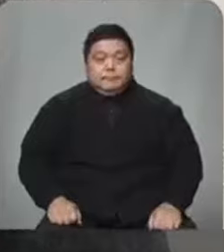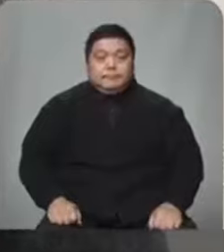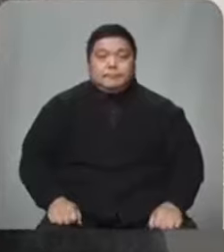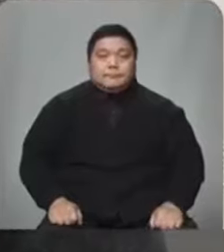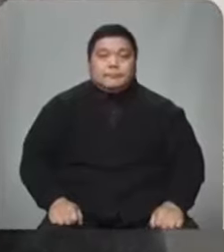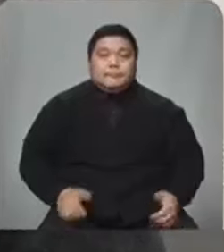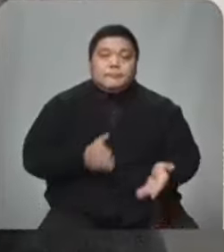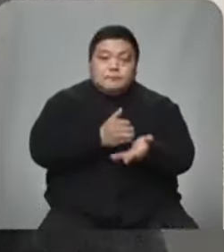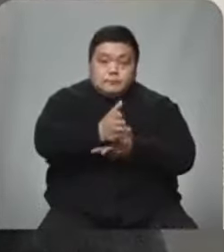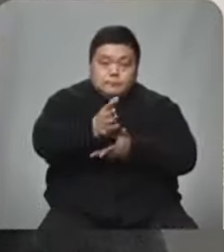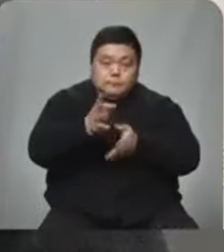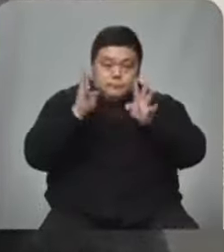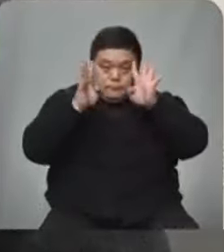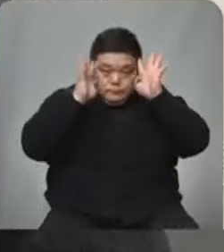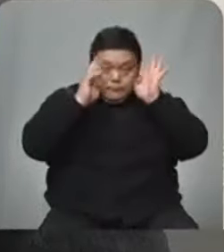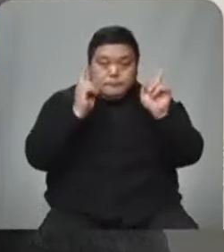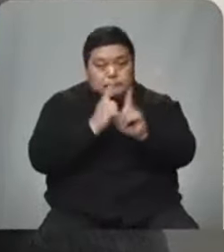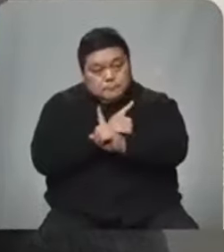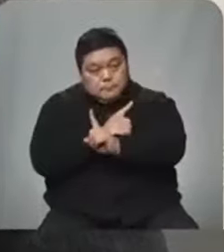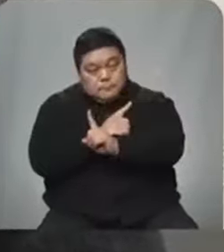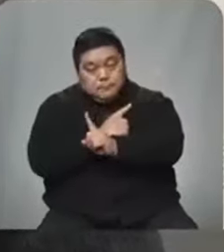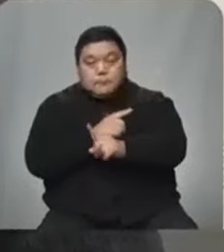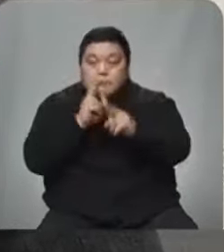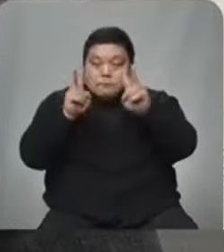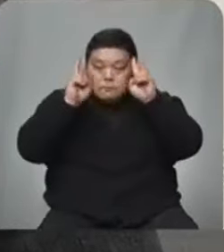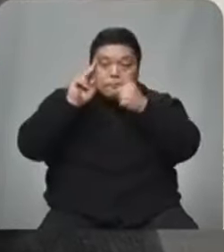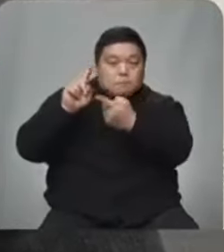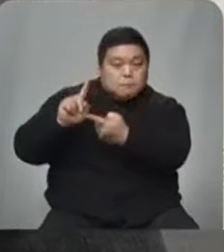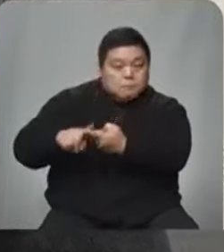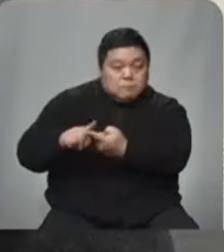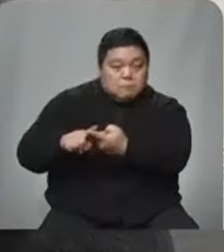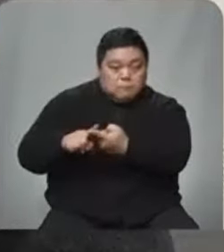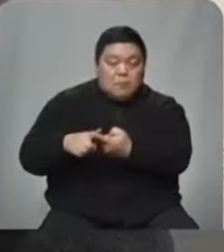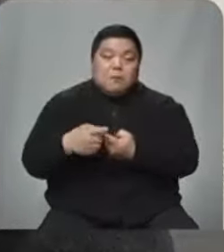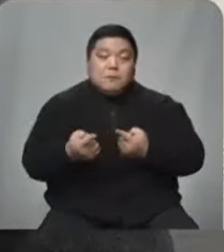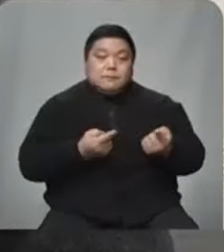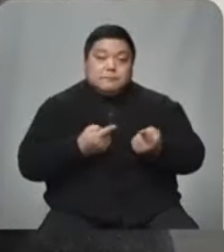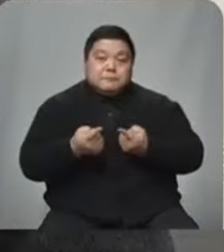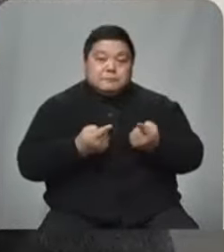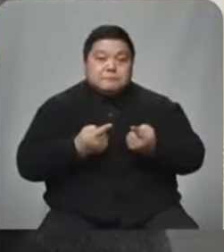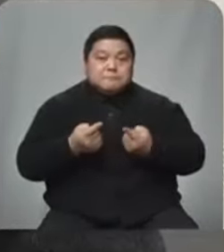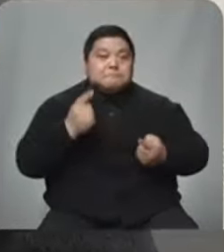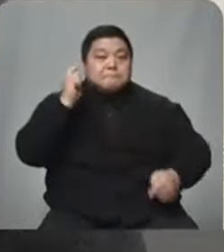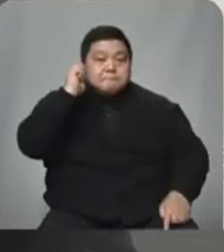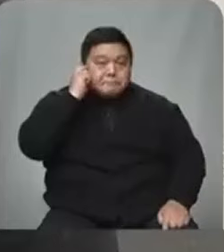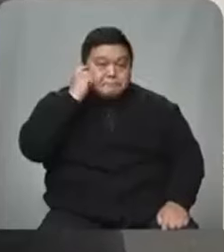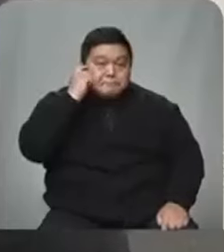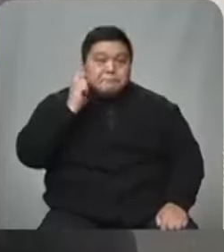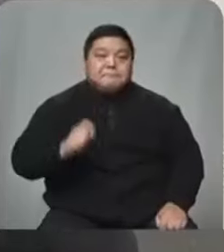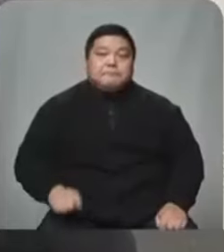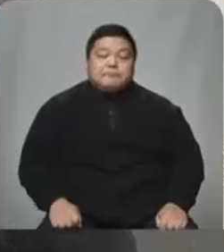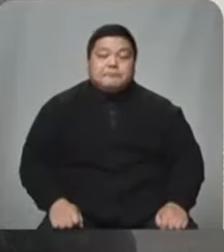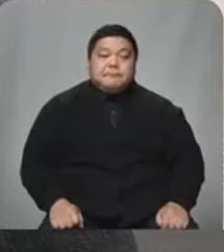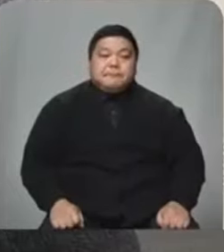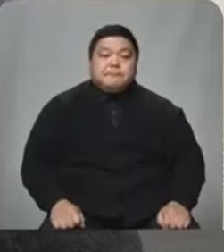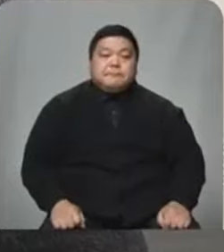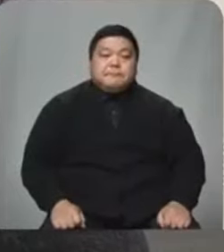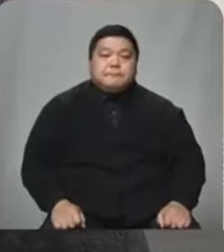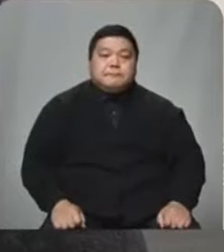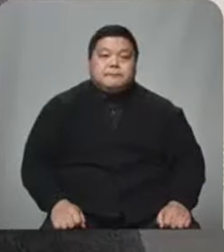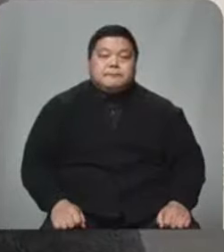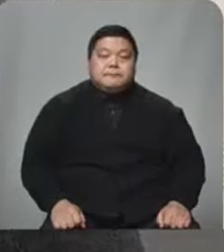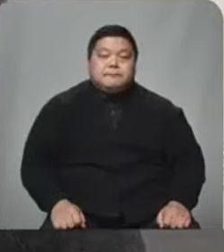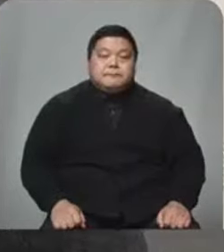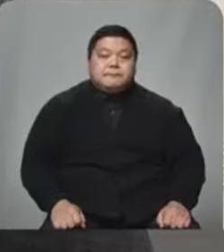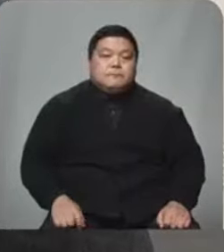4년제를 갈 수도 있고 어떤과는 의제를 그대로 유지할 수도 있고 뭐 이렇게 좀 유연하게 운영을 하면 좋겠다라는 그런